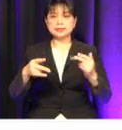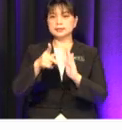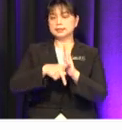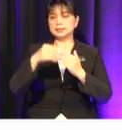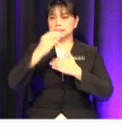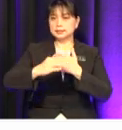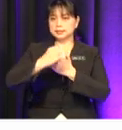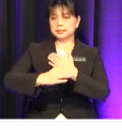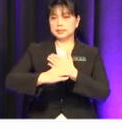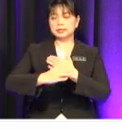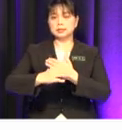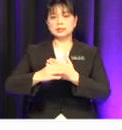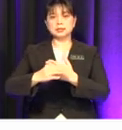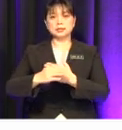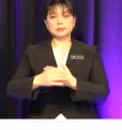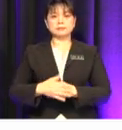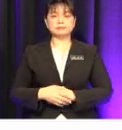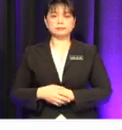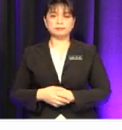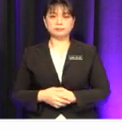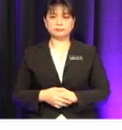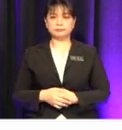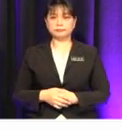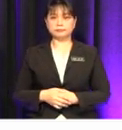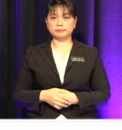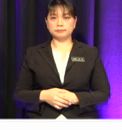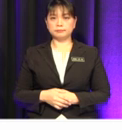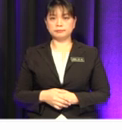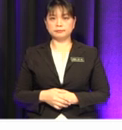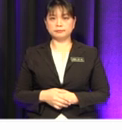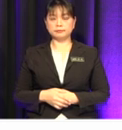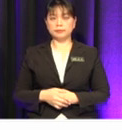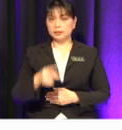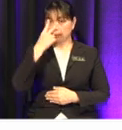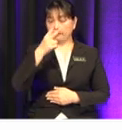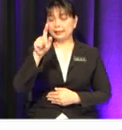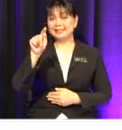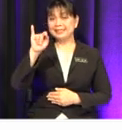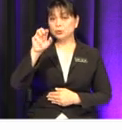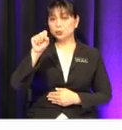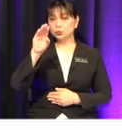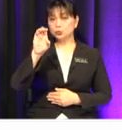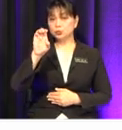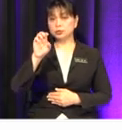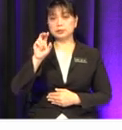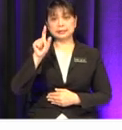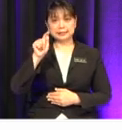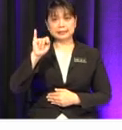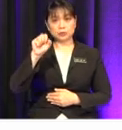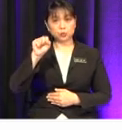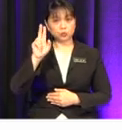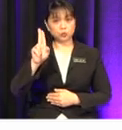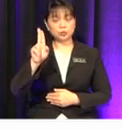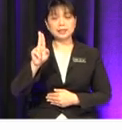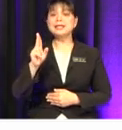mungkin berlaku Oke Sonya tekan jenis kecendahan tisu keras oke yang mungkin oke satu